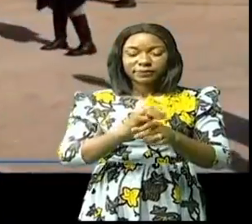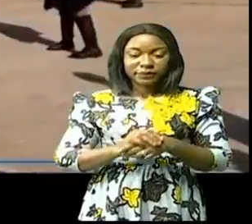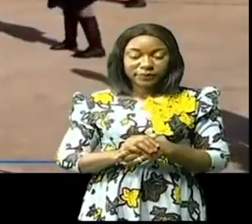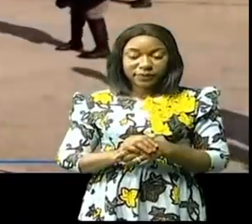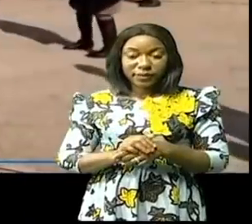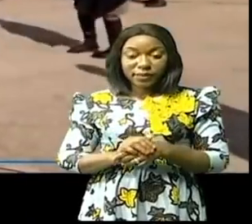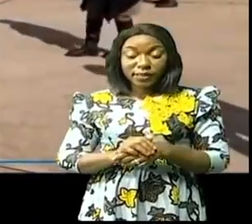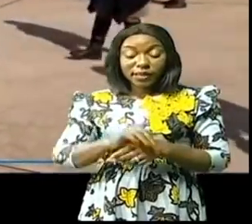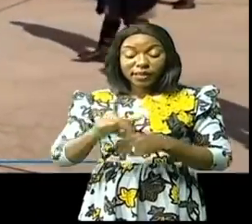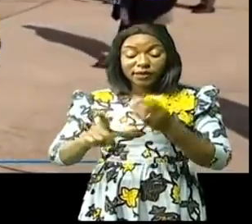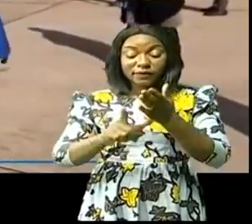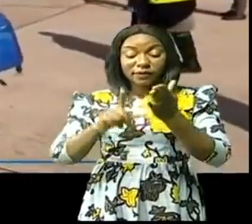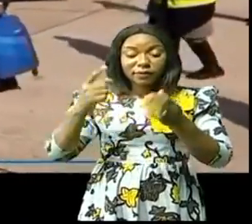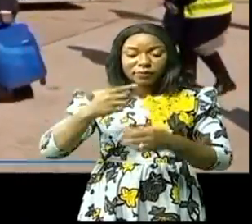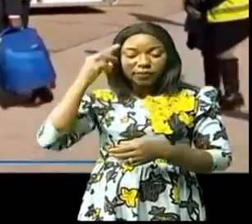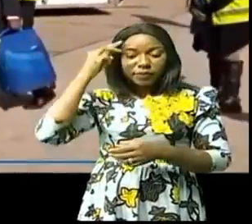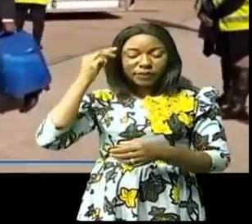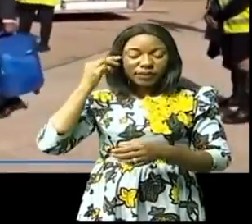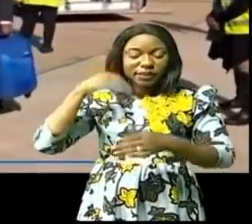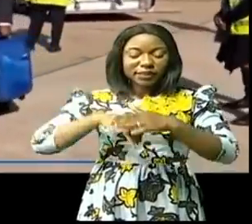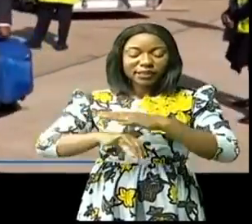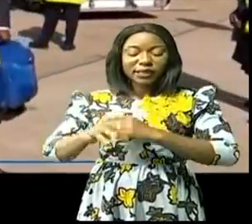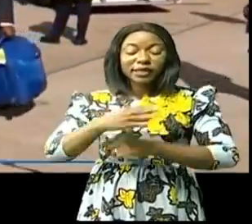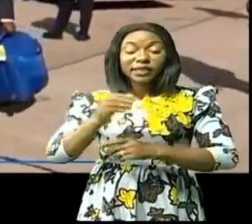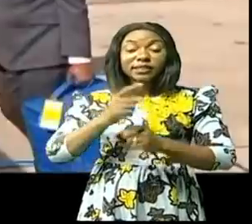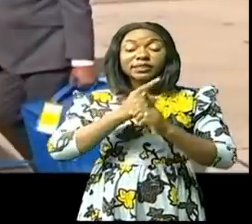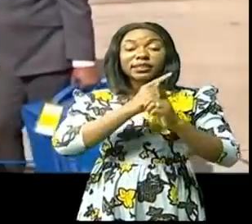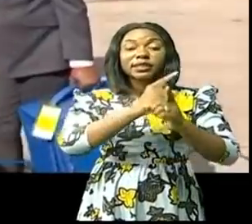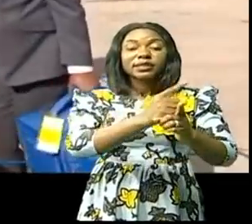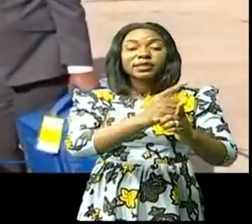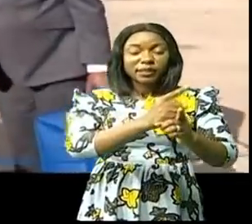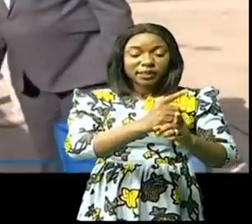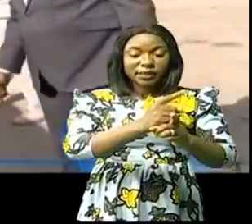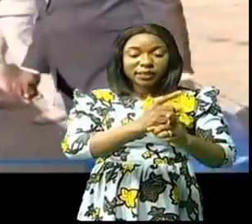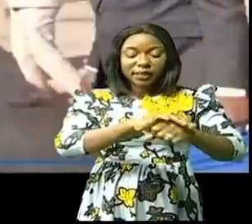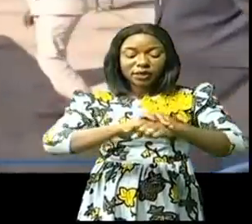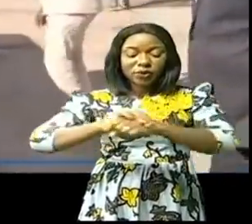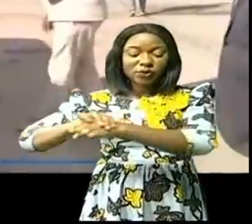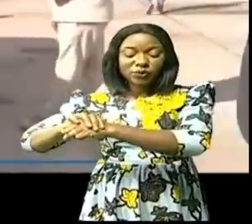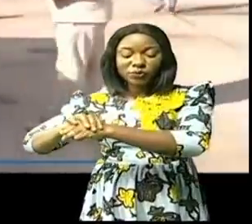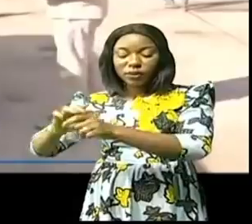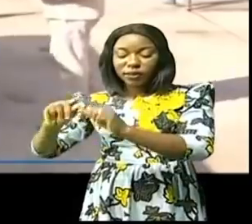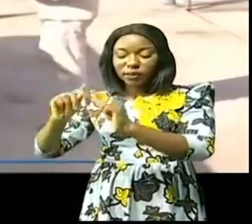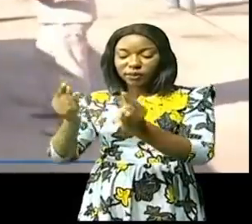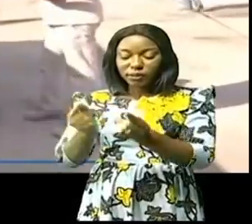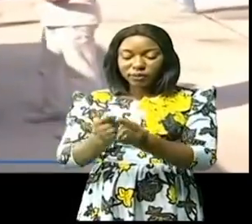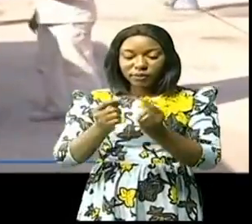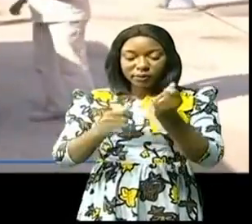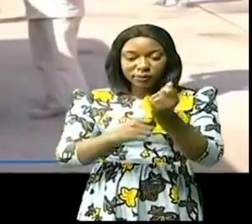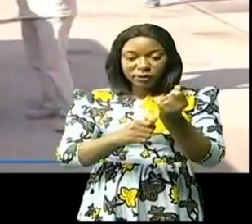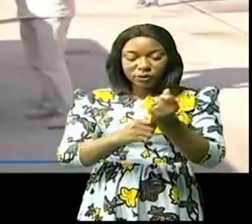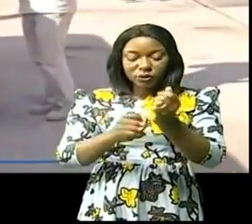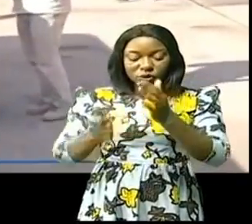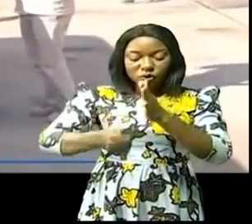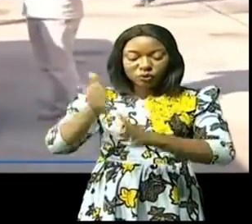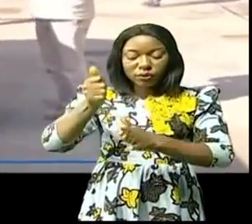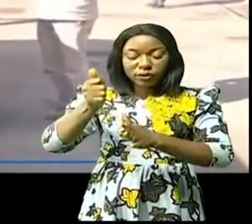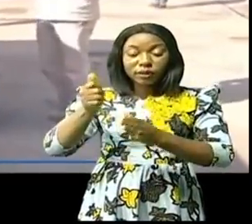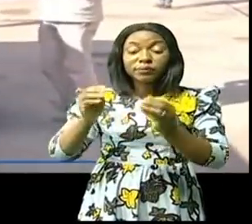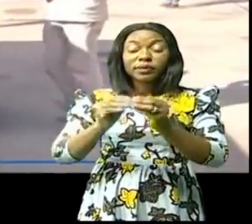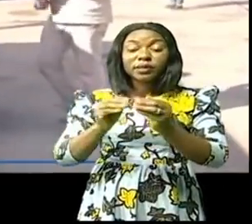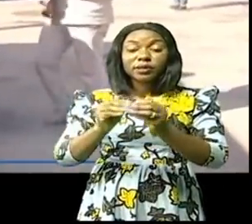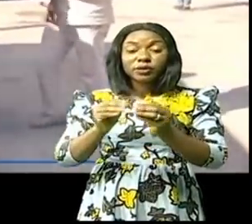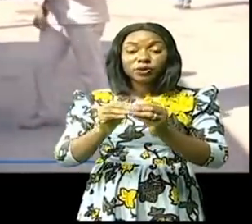Le vice-premier ministre, ministre de l'Intérieur et Sécurité, qui conduit la délégation de la RDC à la 11e réunion de la